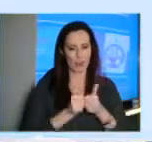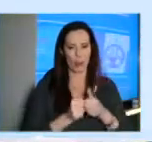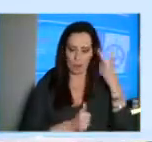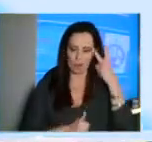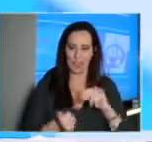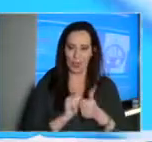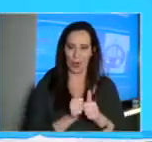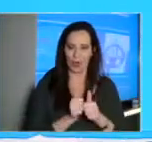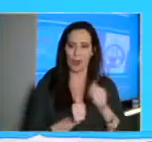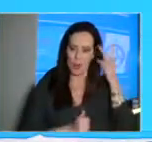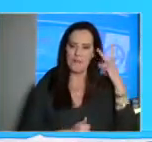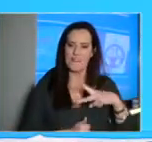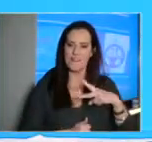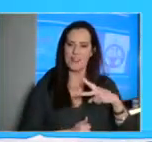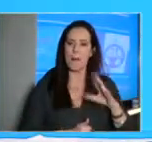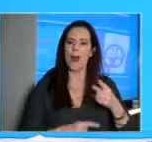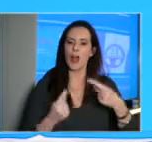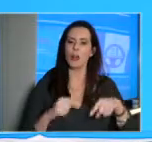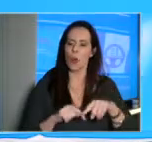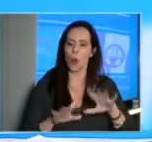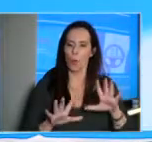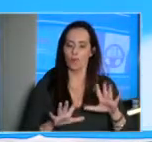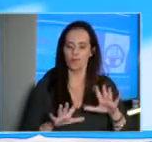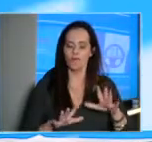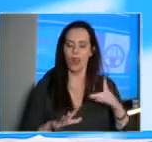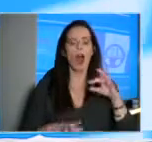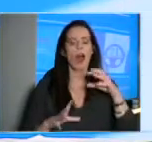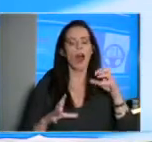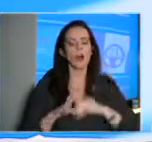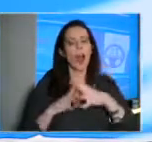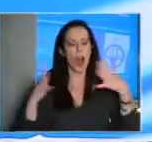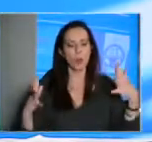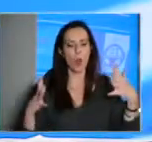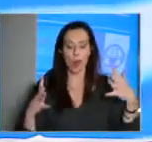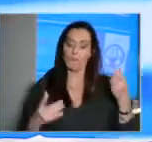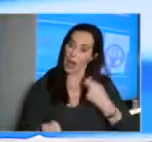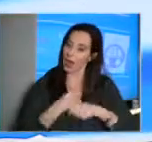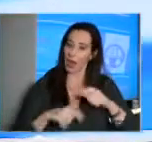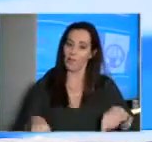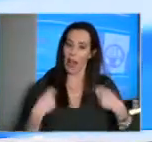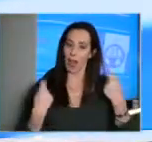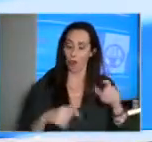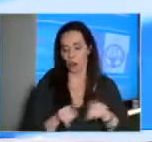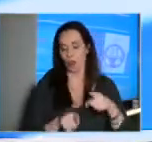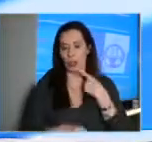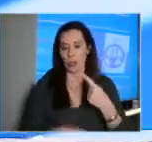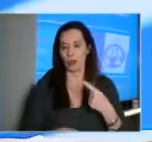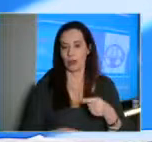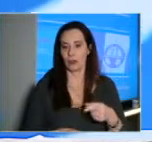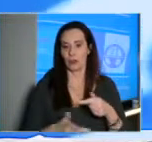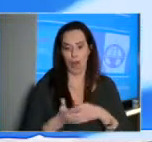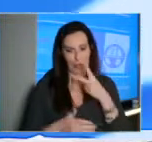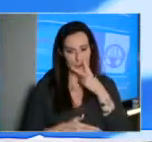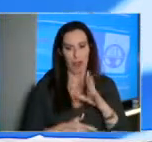מבין בספורט, מבין מה התרומה האדירה שיכולה להיות לחינוך ולכלכלה, גם כמו שאתה ציינת, אני